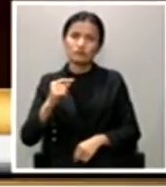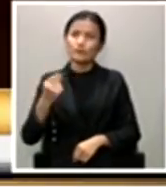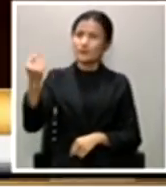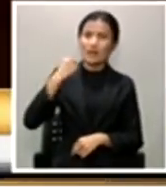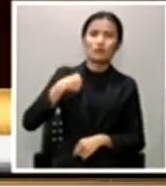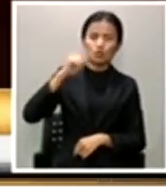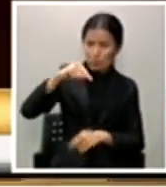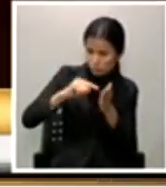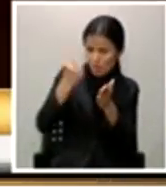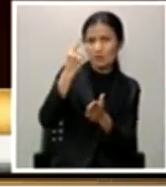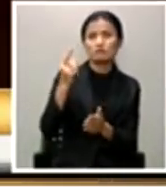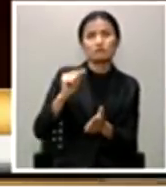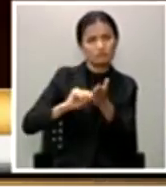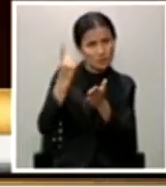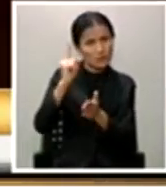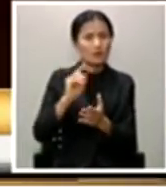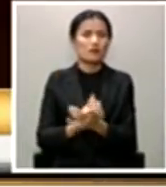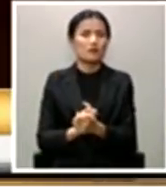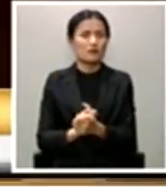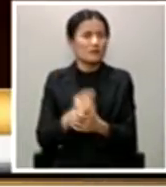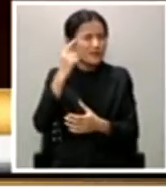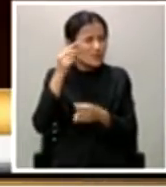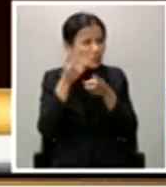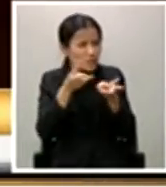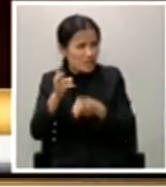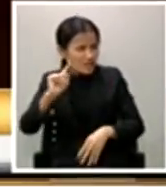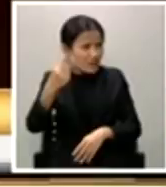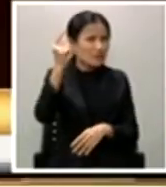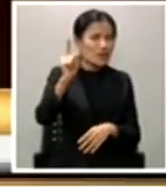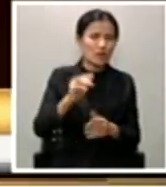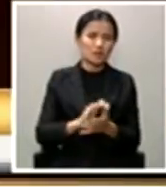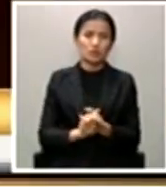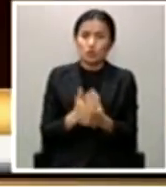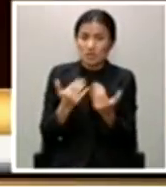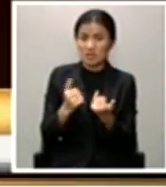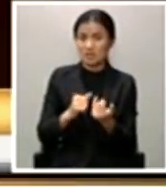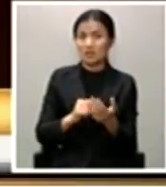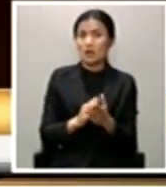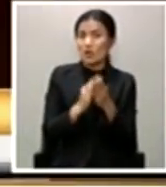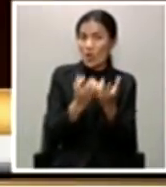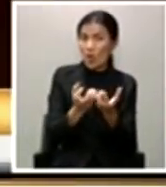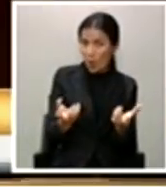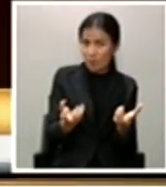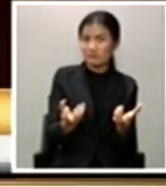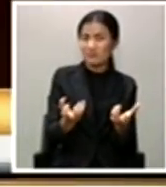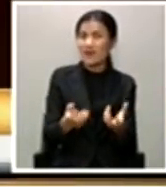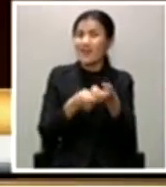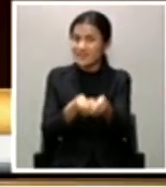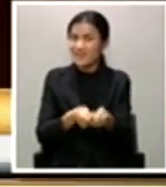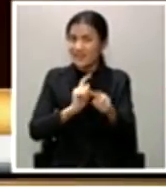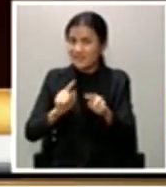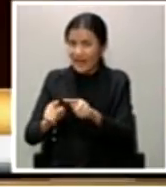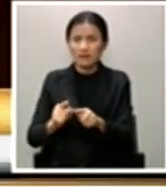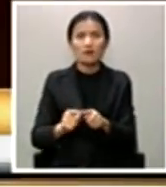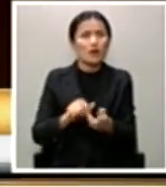ประการที่หนึ่งเลยจะทำยังไงที่จะทำให้เราเนี่ยมีมูลค่าผลผลิตและบริการสูงขึ้น